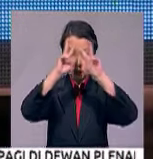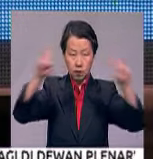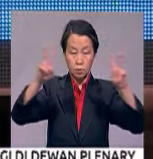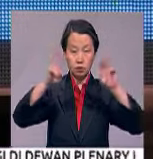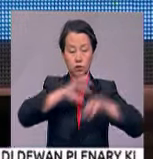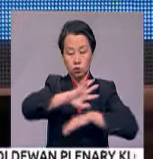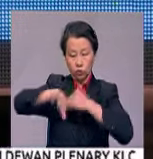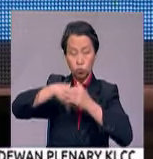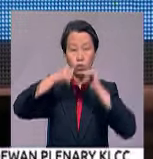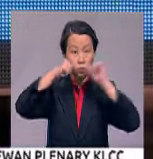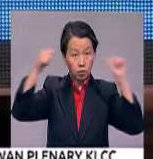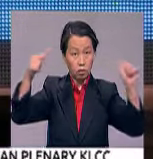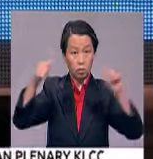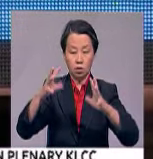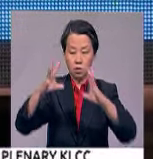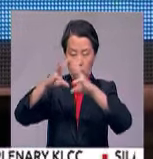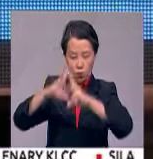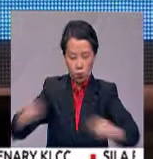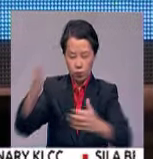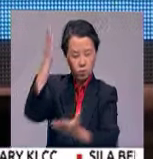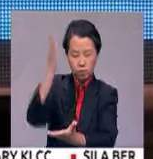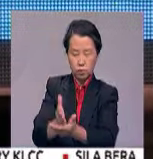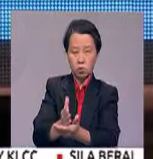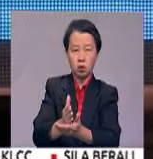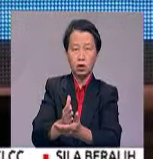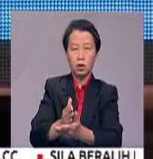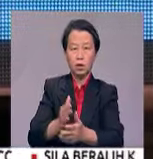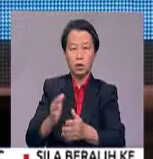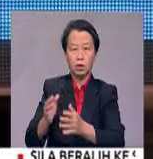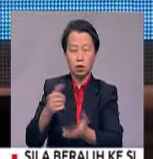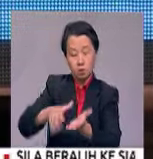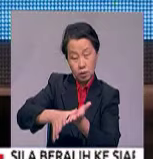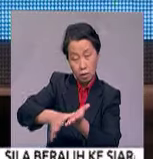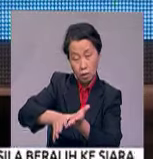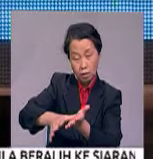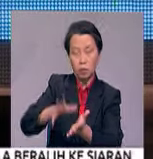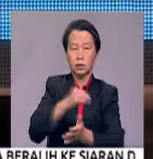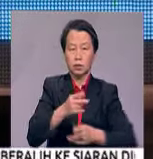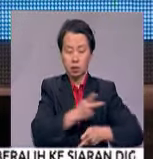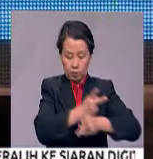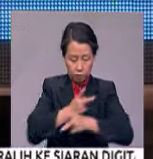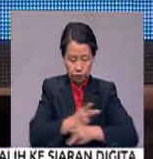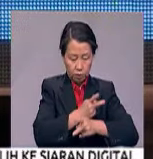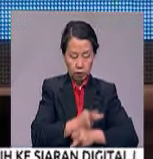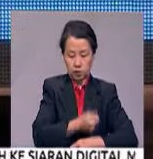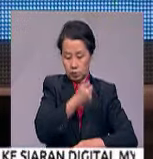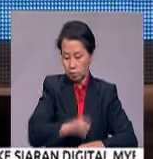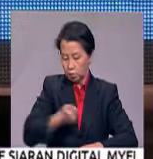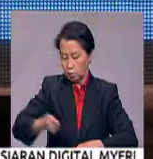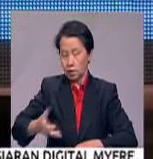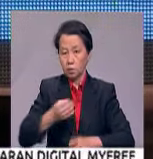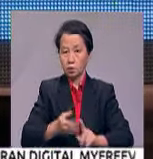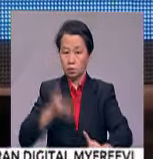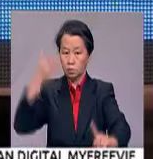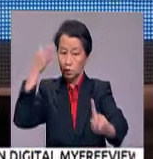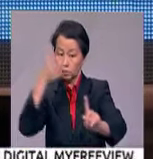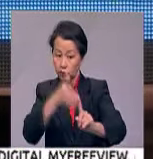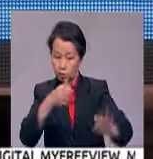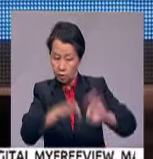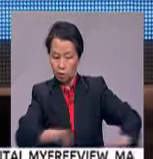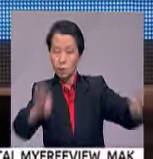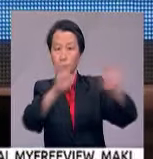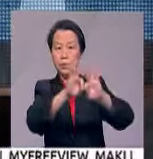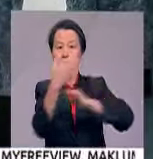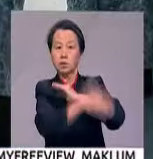awam, memerangi ancaman dadah dan melindungi aset dan sasaran penting